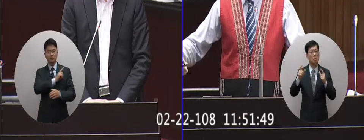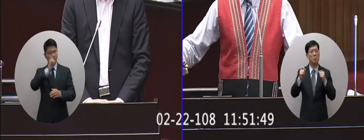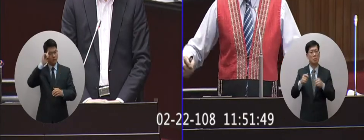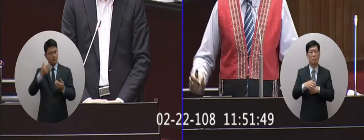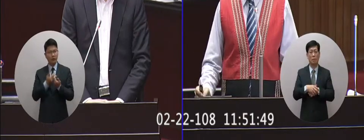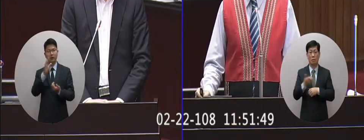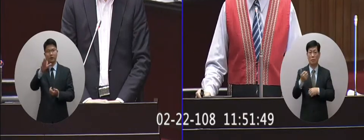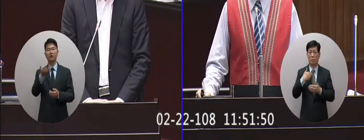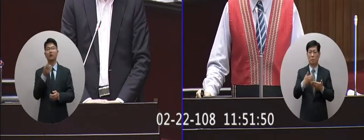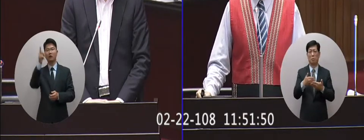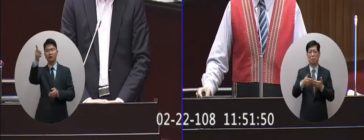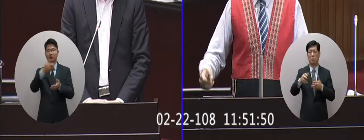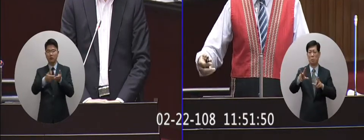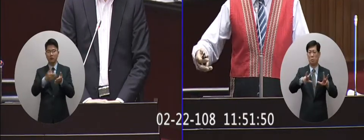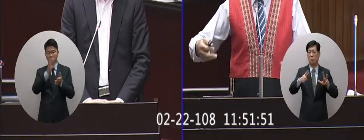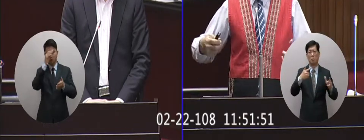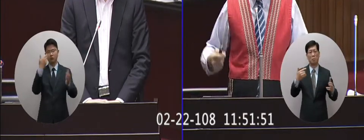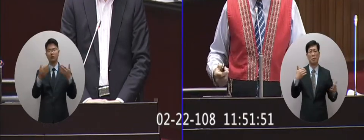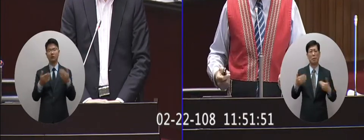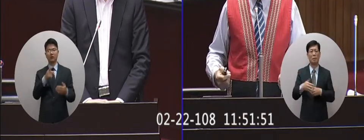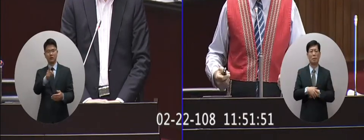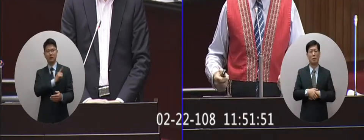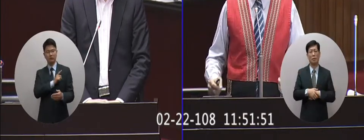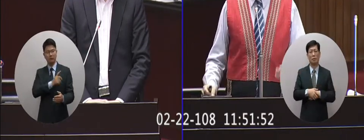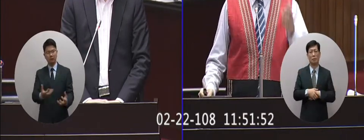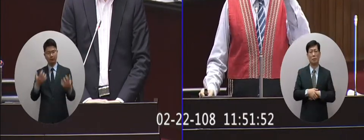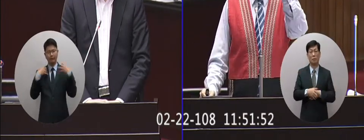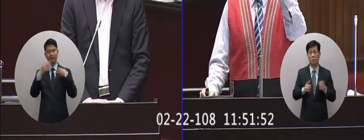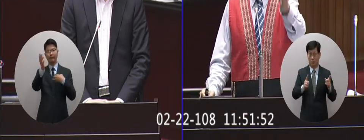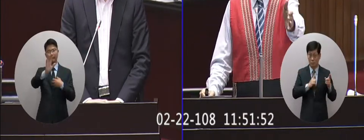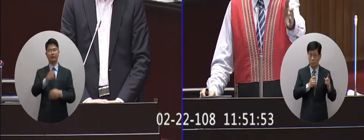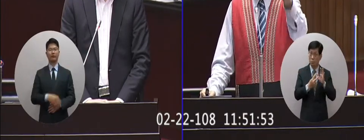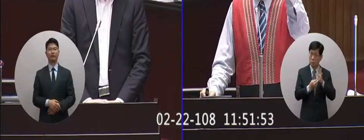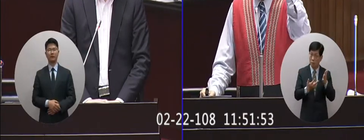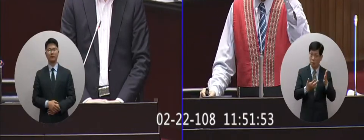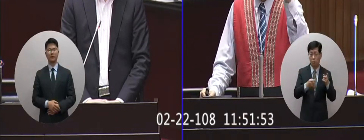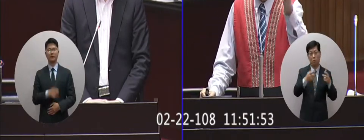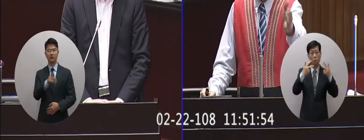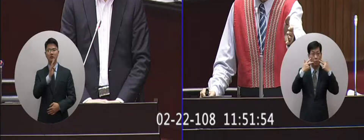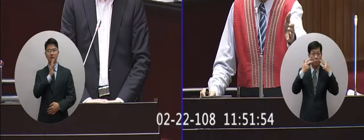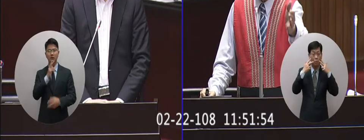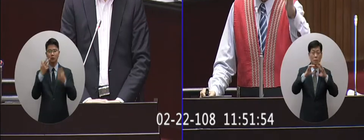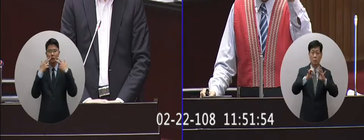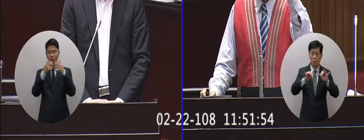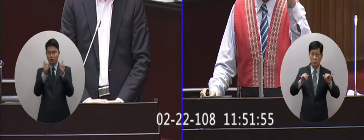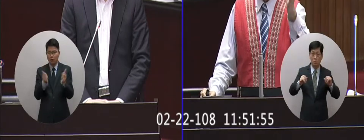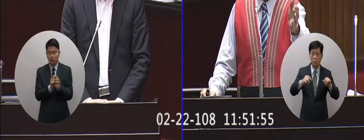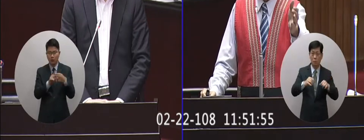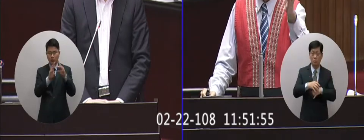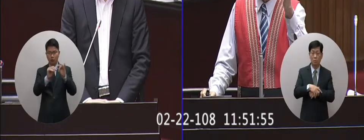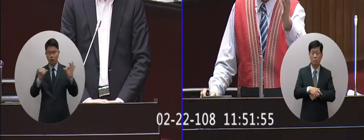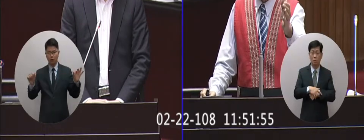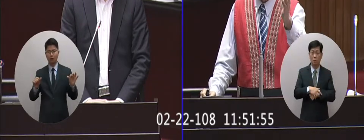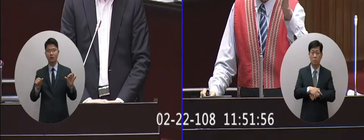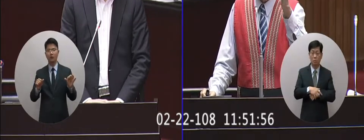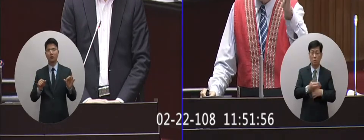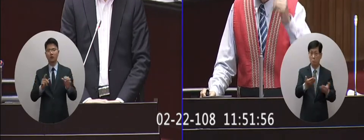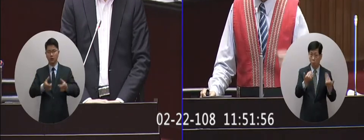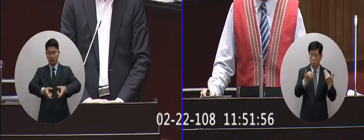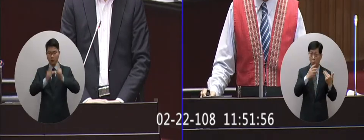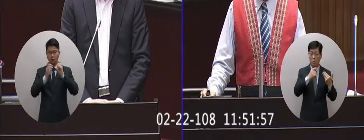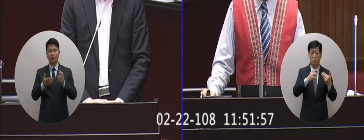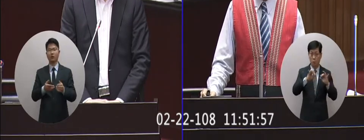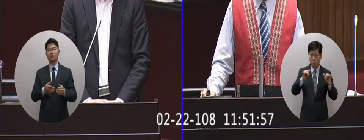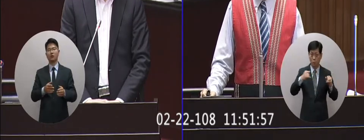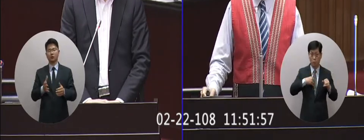刚才那个图很清楚嘛，哦，你不要染自己染，哦，你是原住民族土地的，哦，还我土地的总